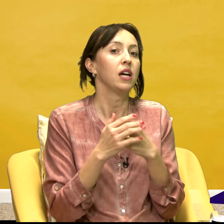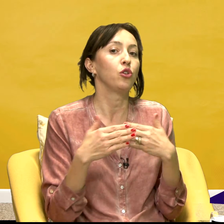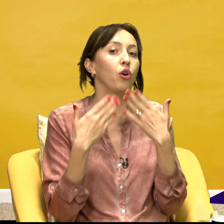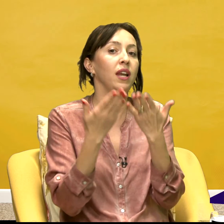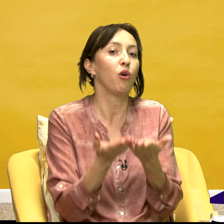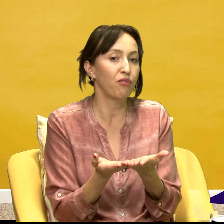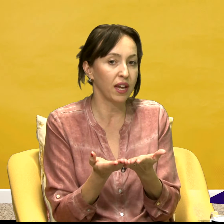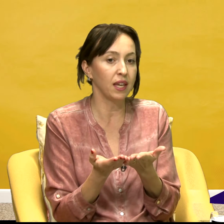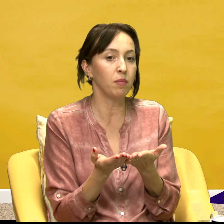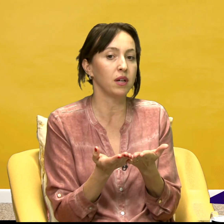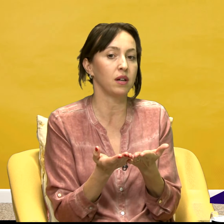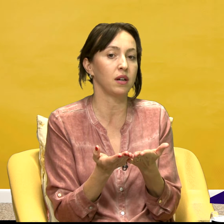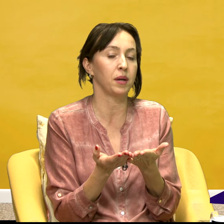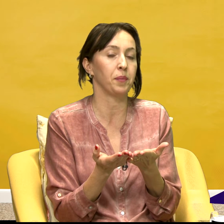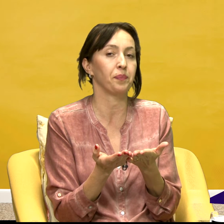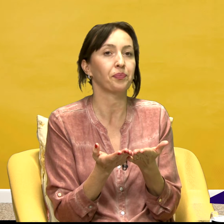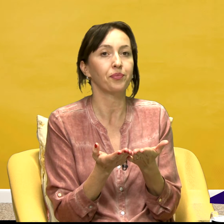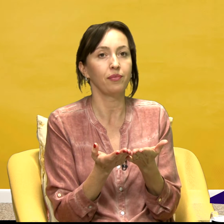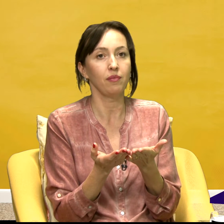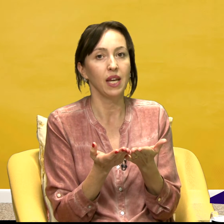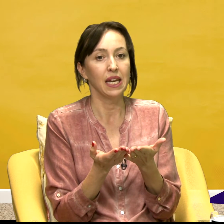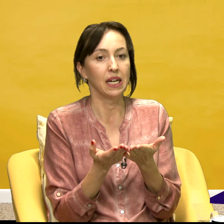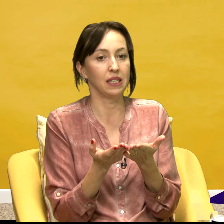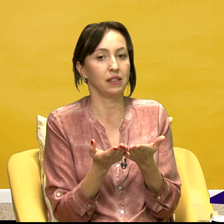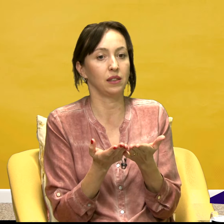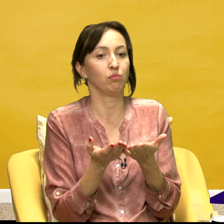asociației, noi le oferim,